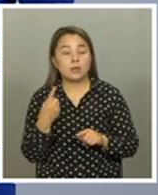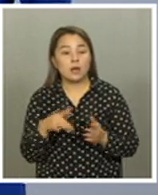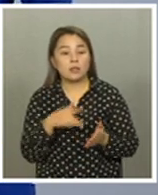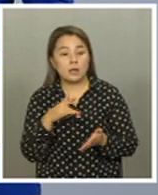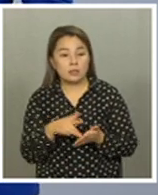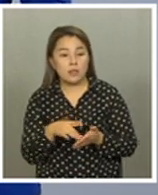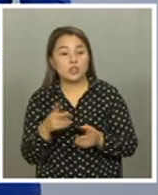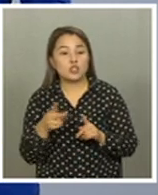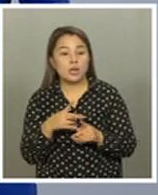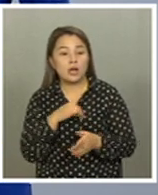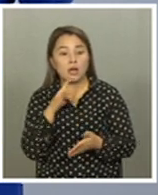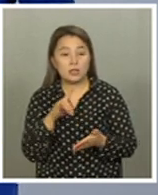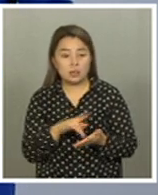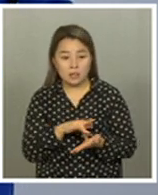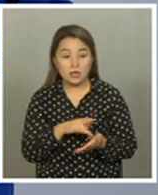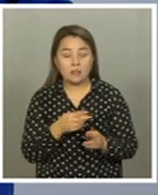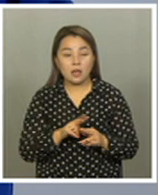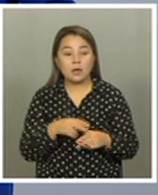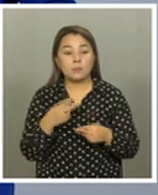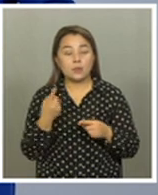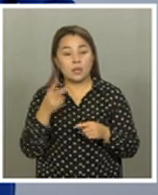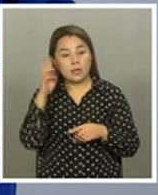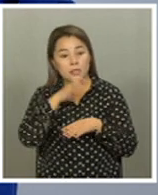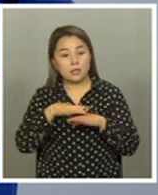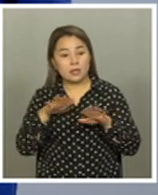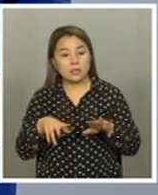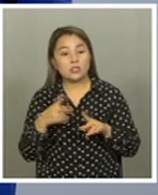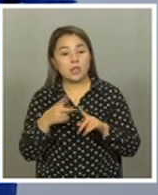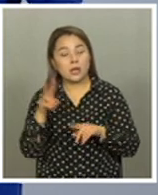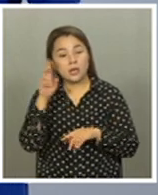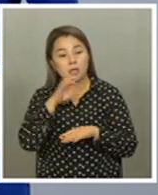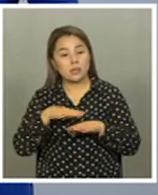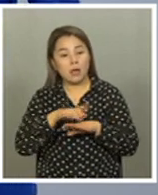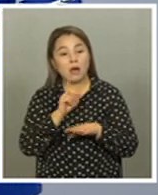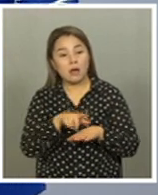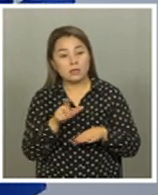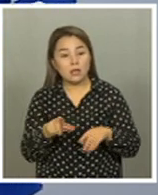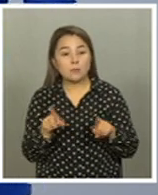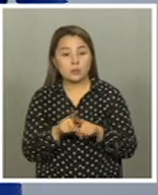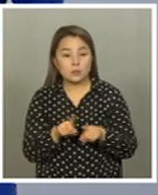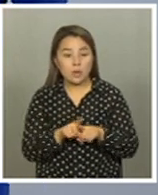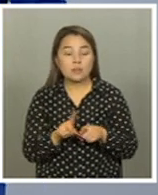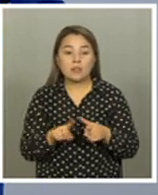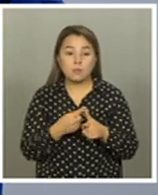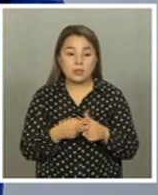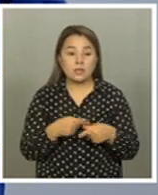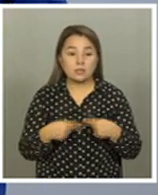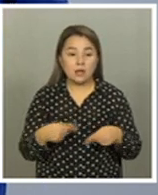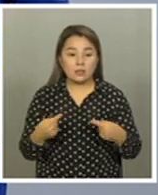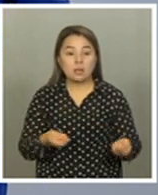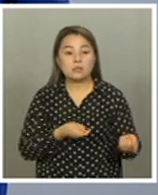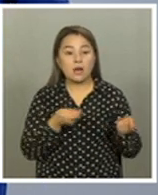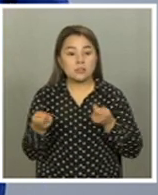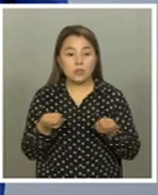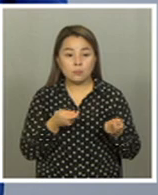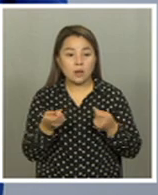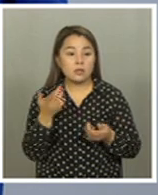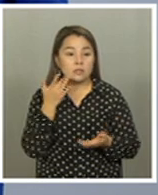немесе бір елден екінші елге адамдарды, немесе заттарды тасымалдап